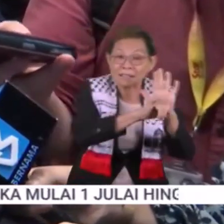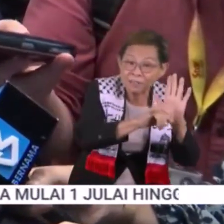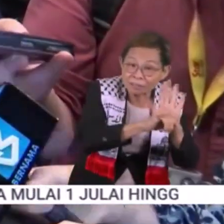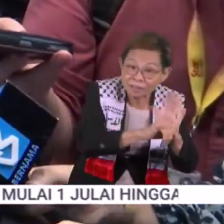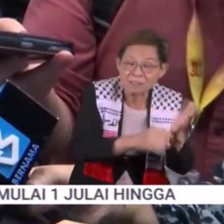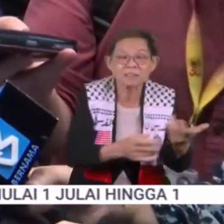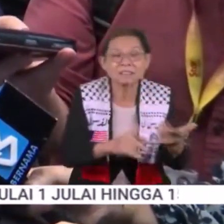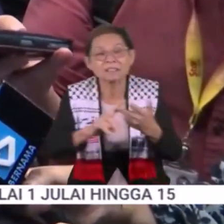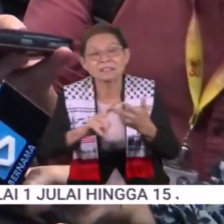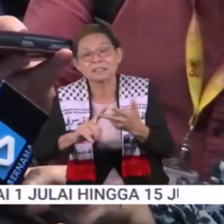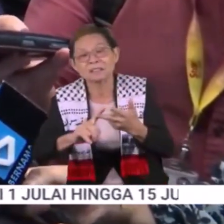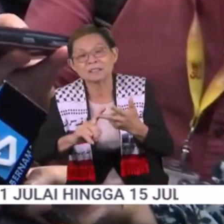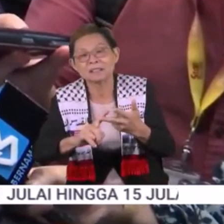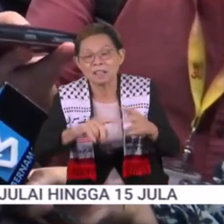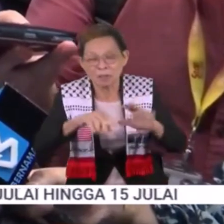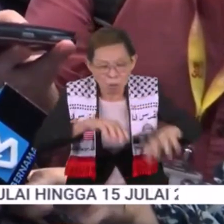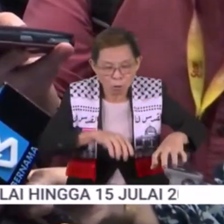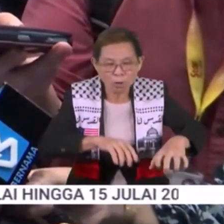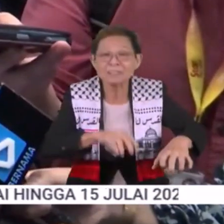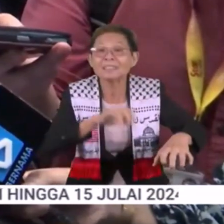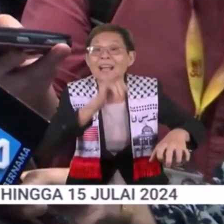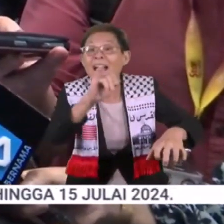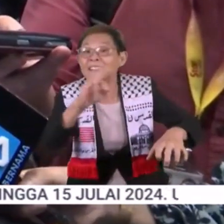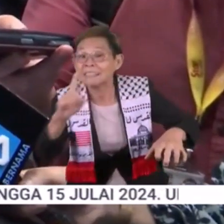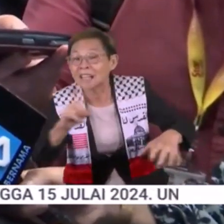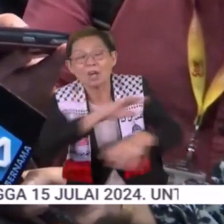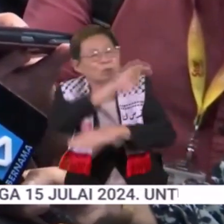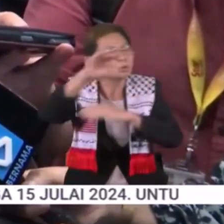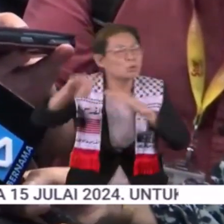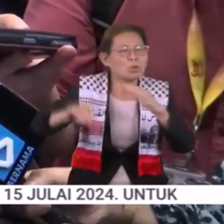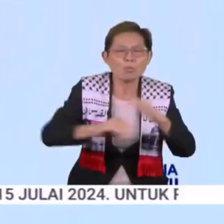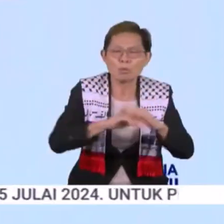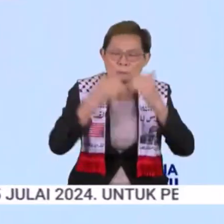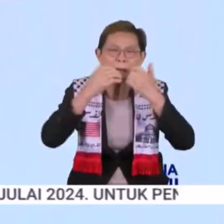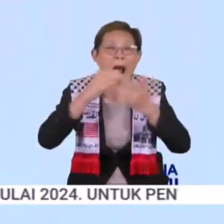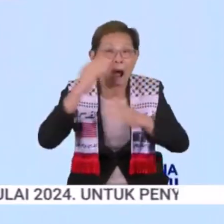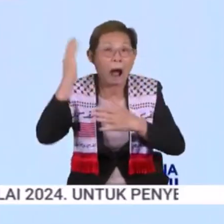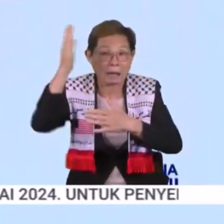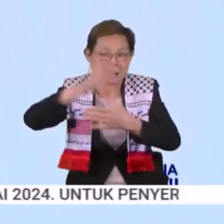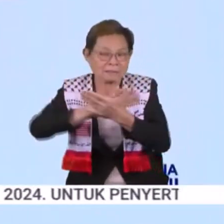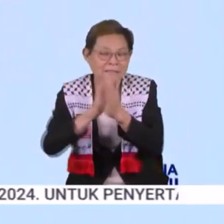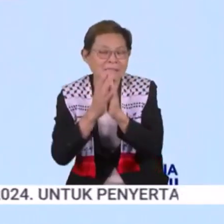identification, location identification. Jadi ini semua akan buatnya lebih efektif.